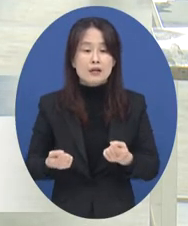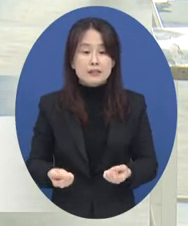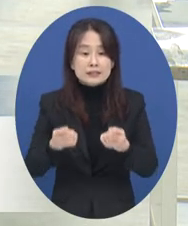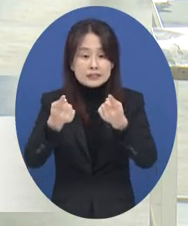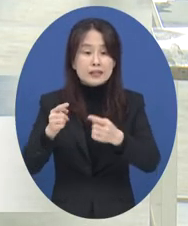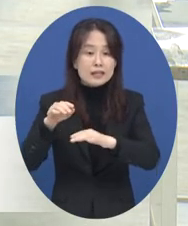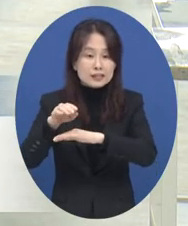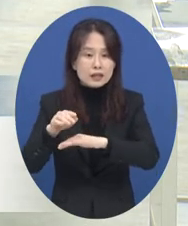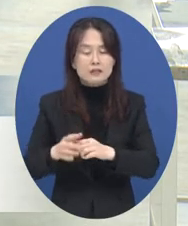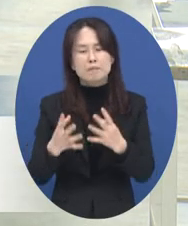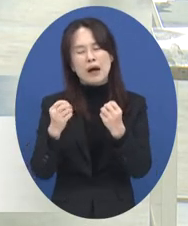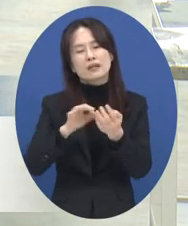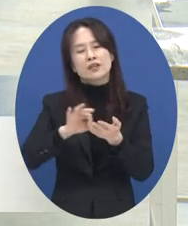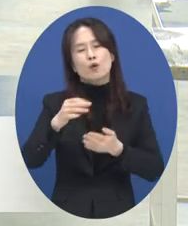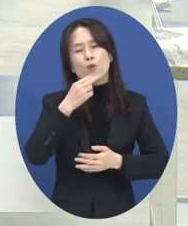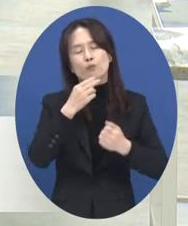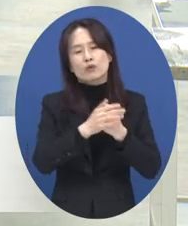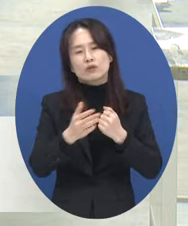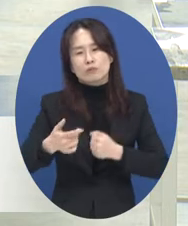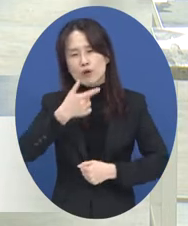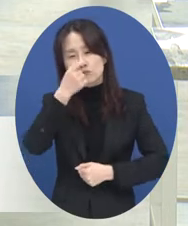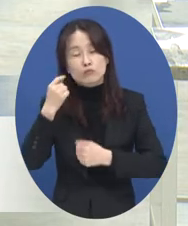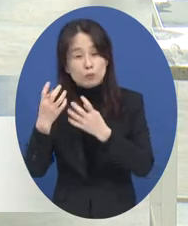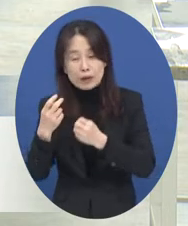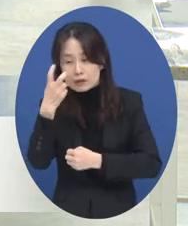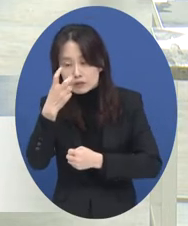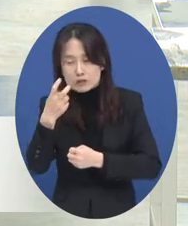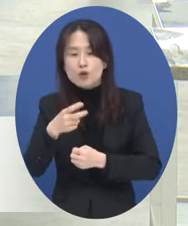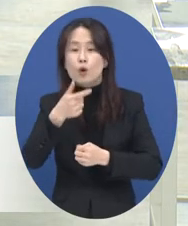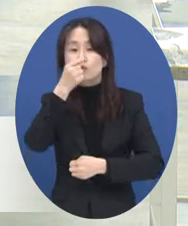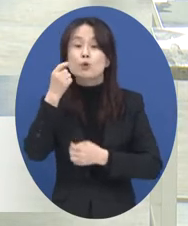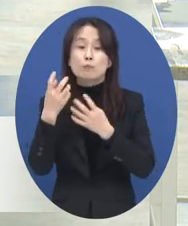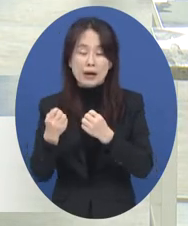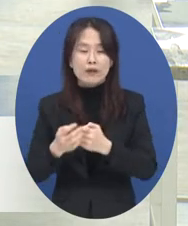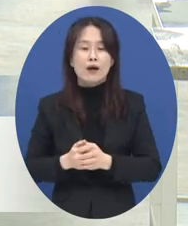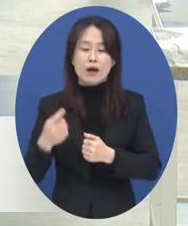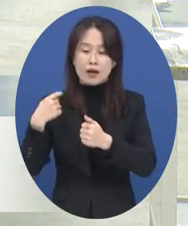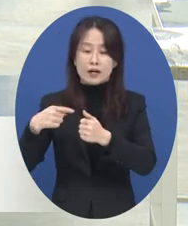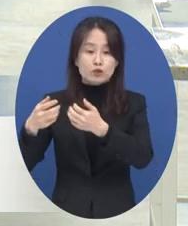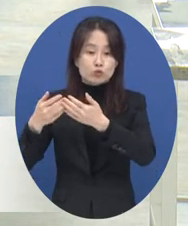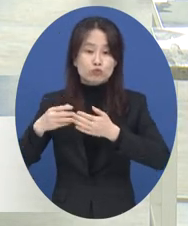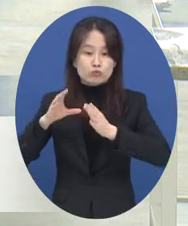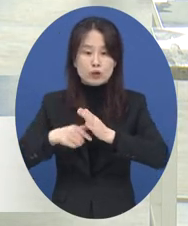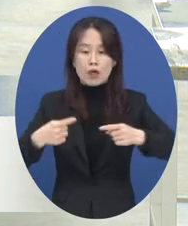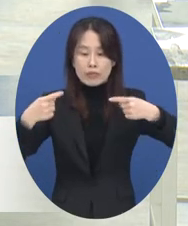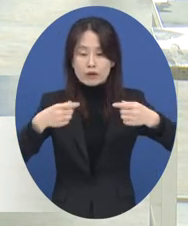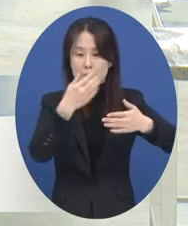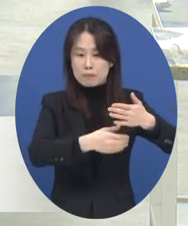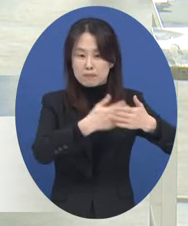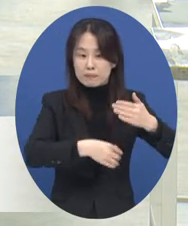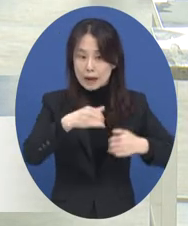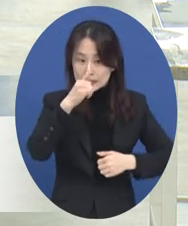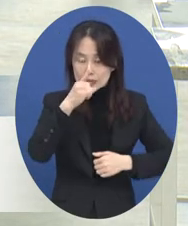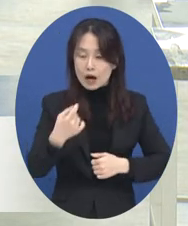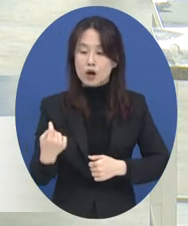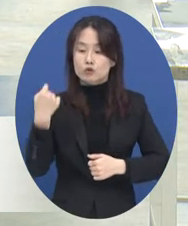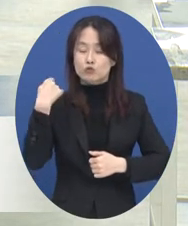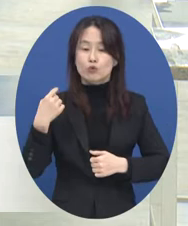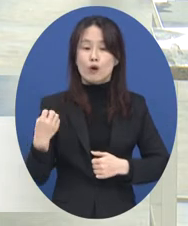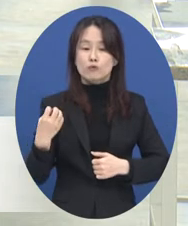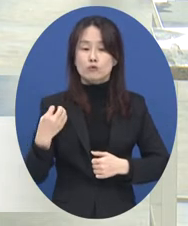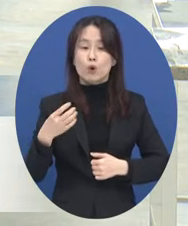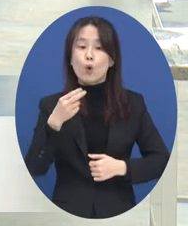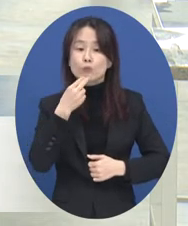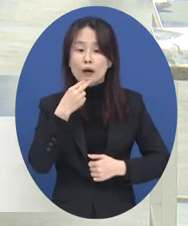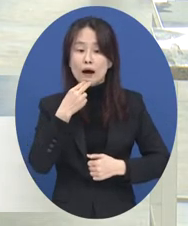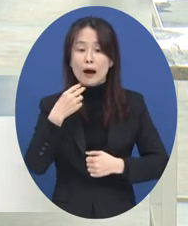보니까 저희가 좀 소홀한 부분이 있었는데 그때 컨설팅 해 주실 때 어떤 타이어가 마모가 됐다 그 다음에 이제 후진할 때 후